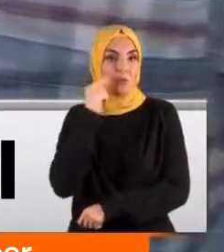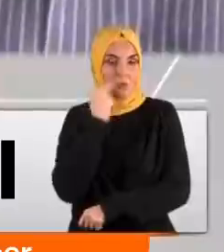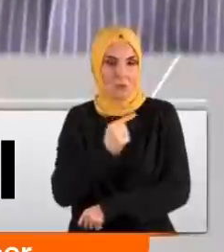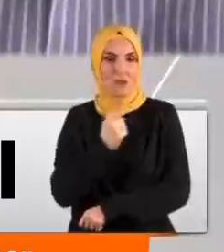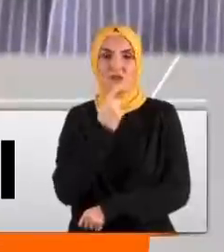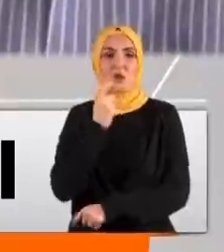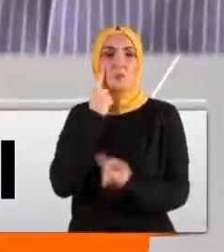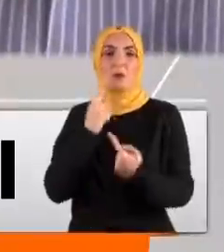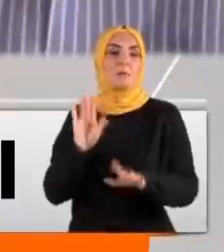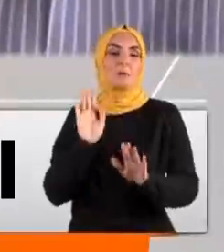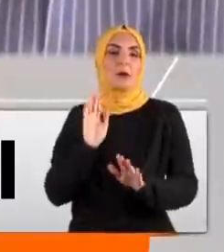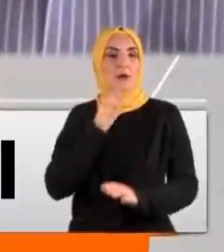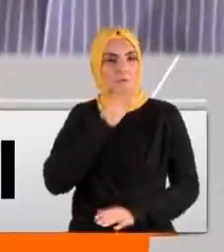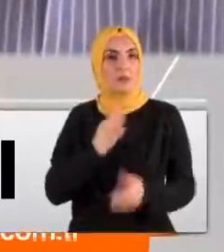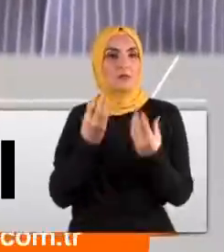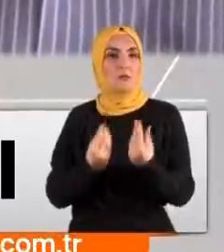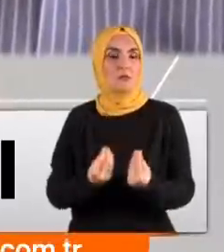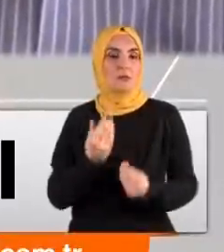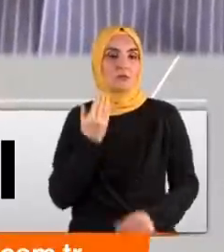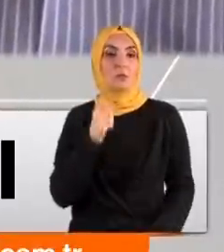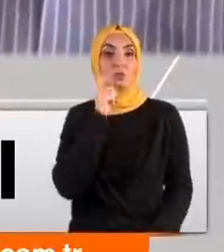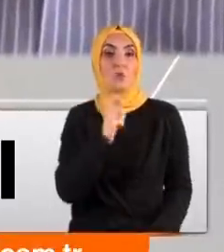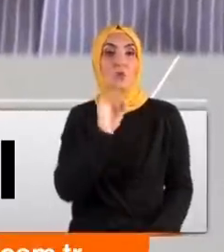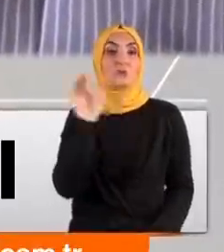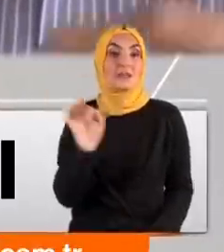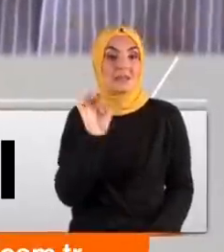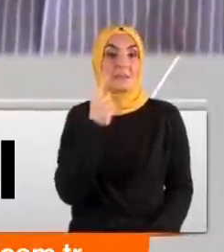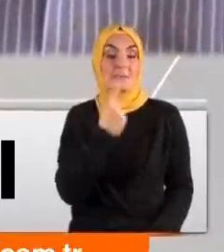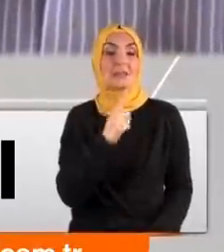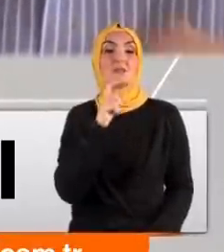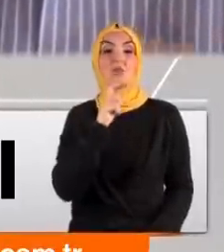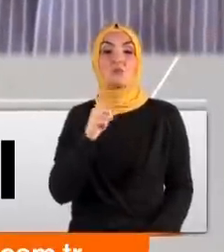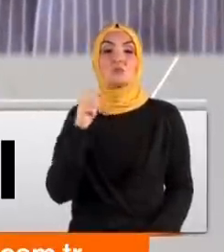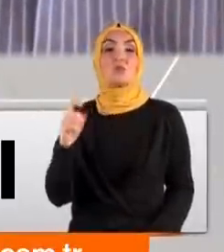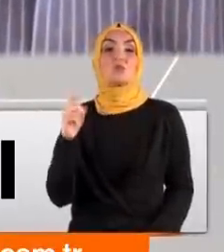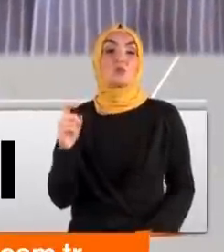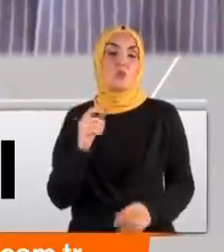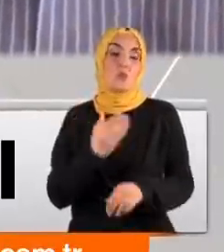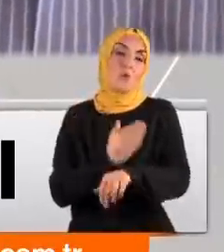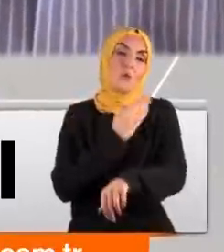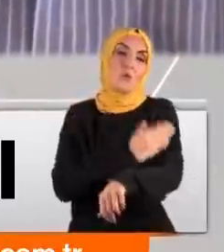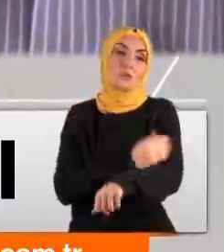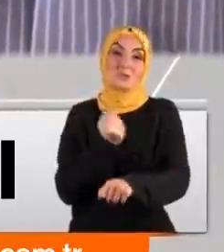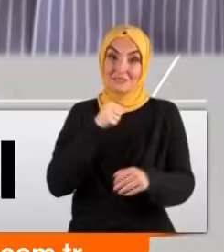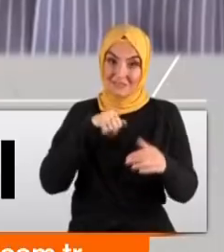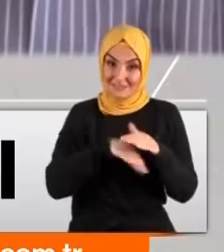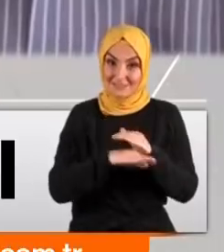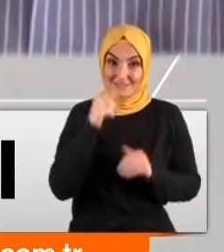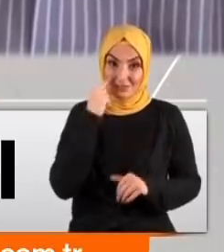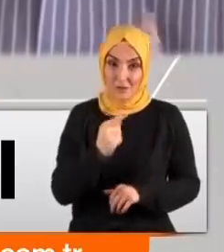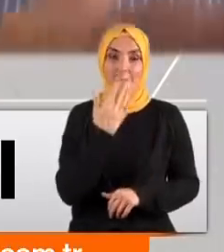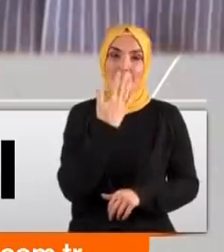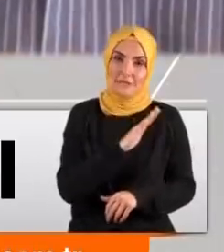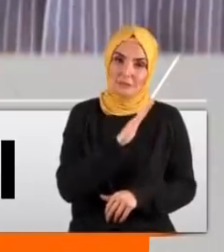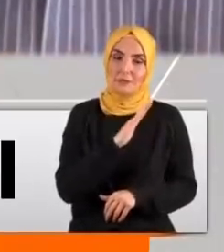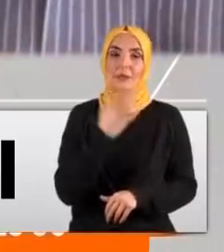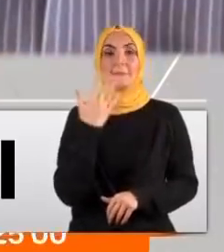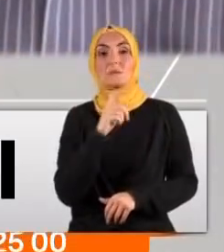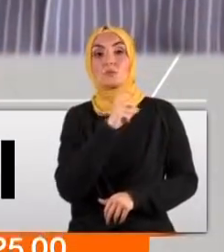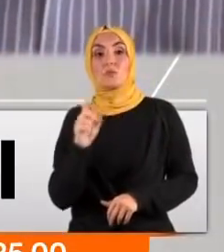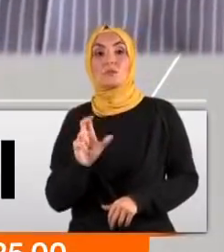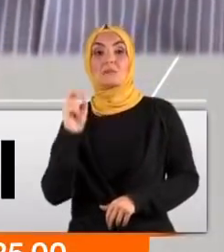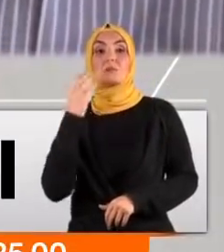olabilecek. 9 Eylül 99 öncesinde işe girmiş olanların 5000 ile 5975 gün arasında primi